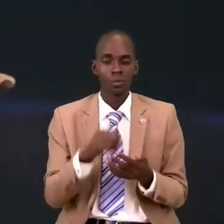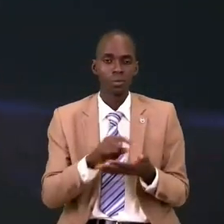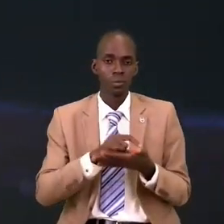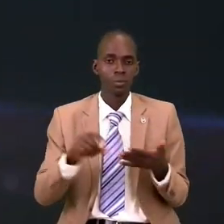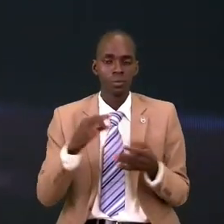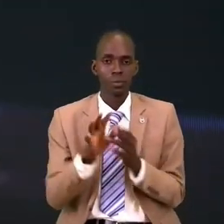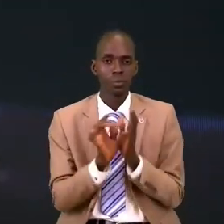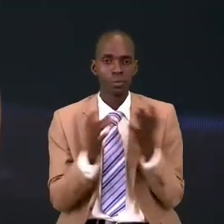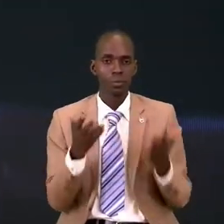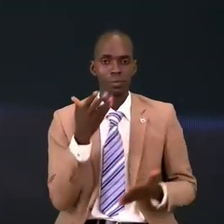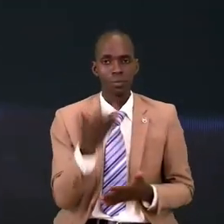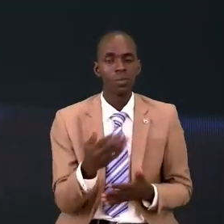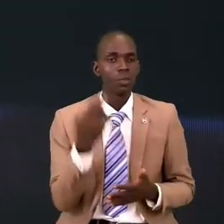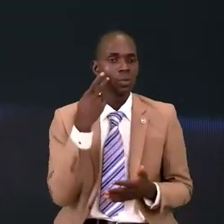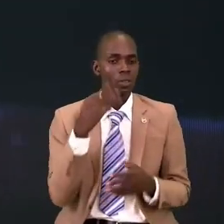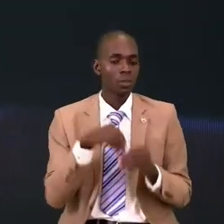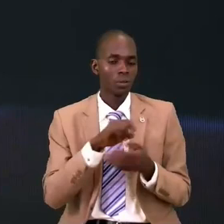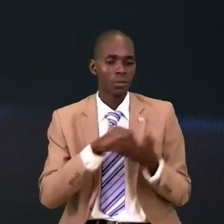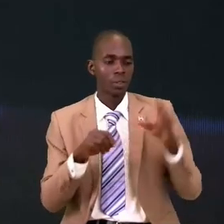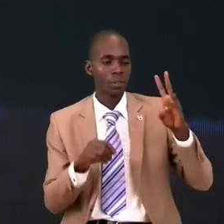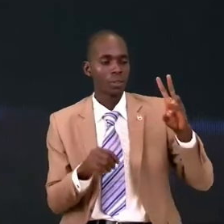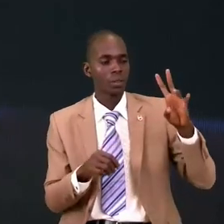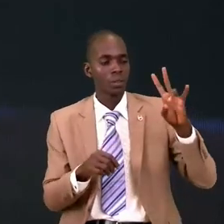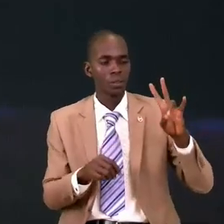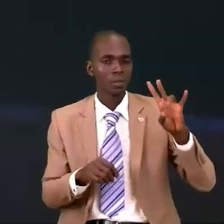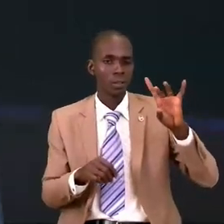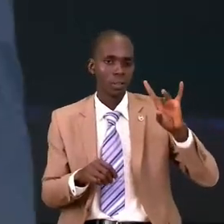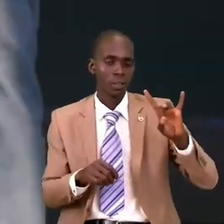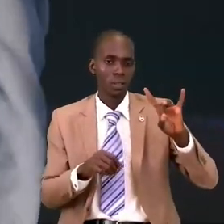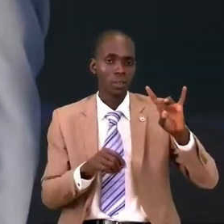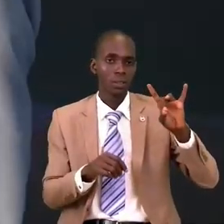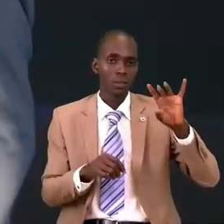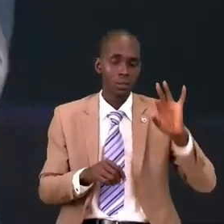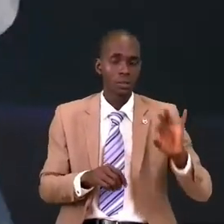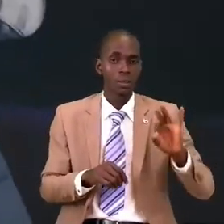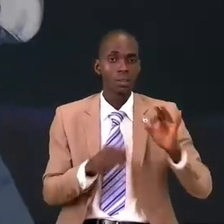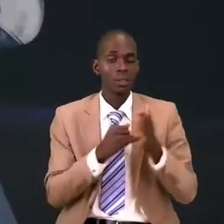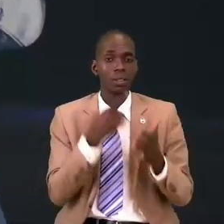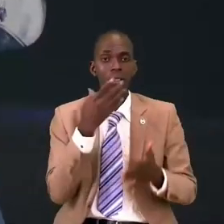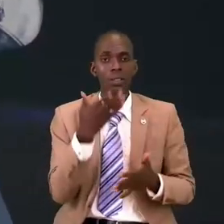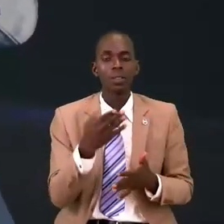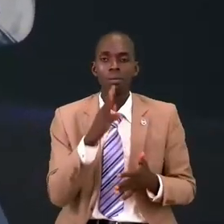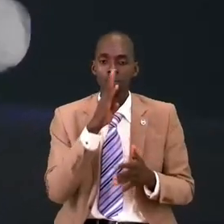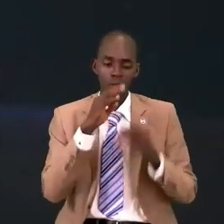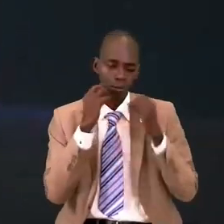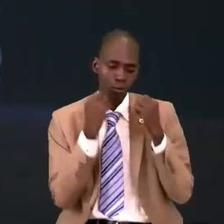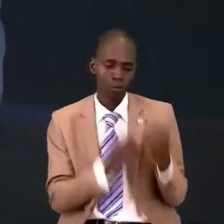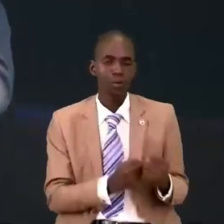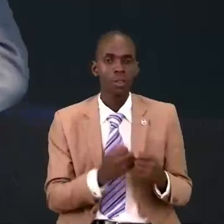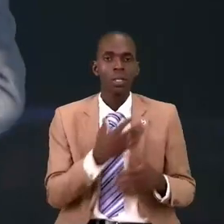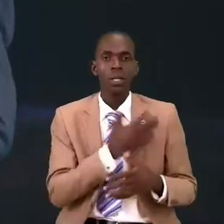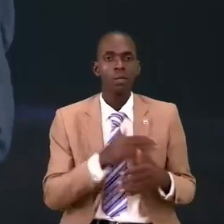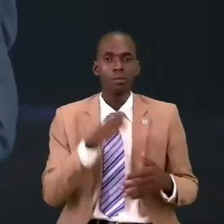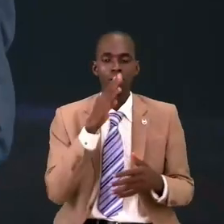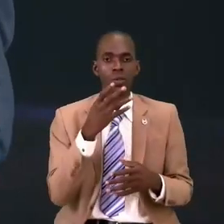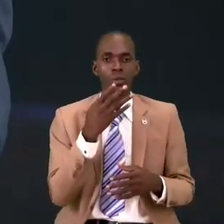dit, fortifie-toi et prends courage. Le courage apparaît ici, dans